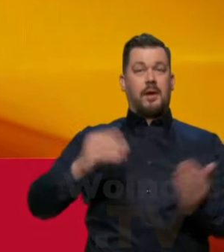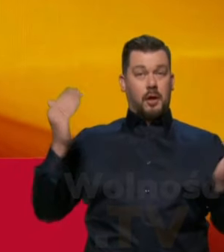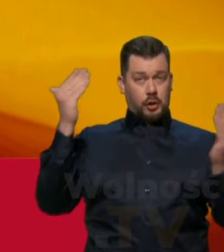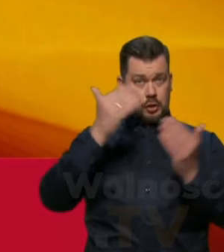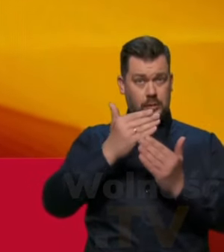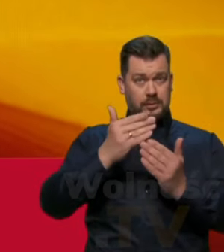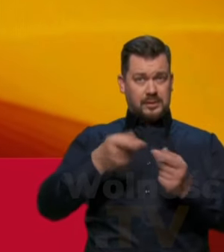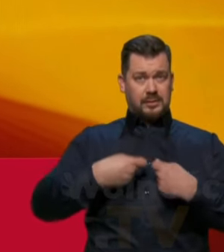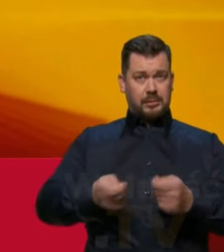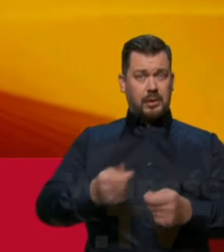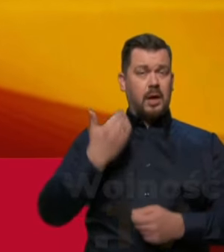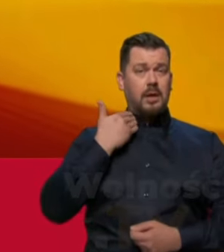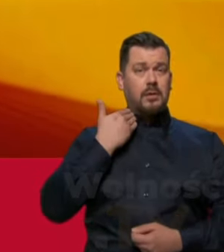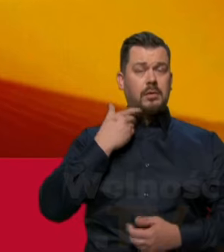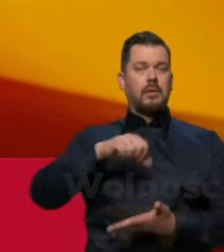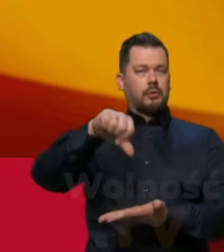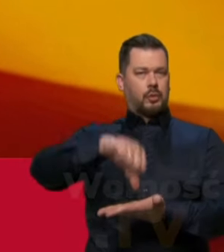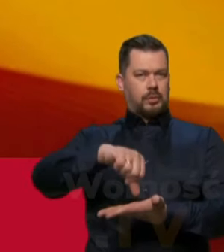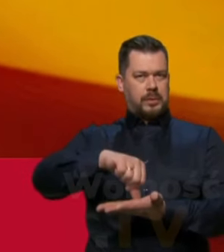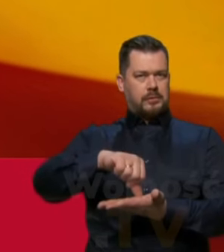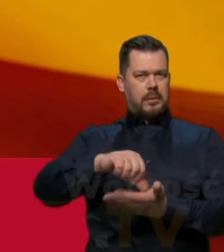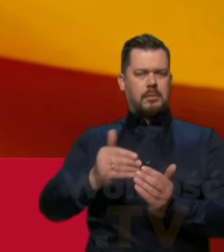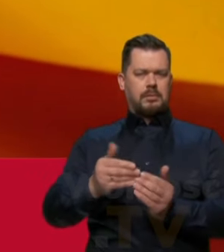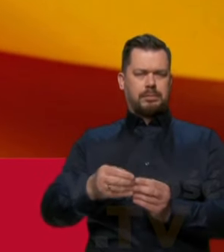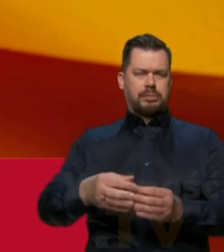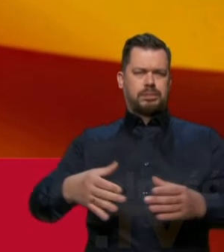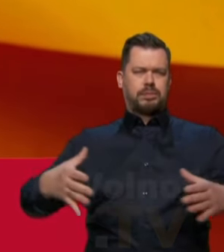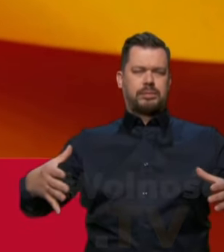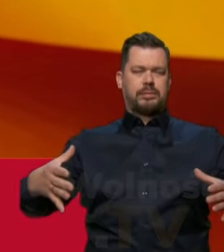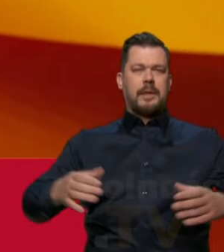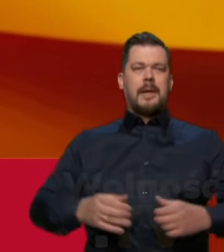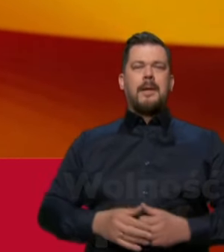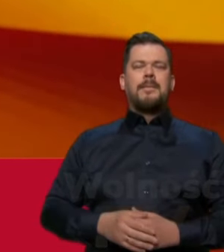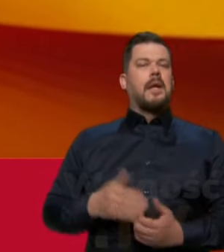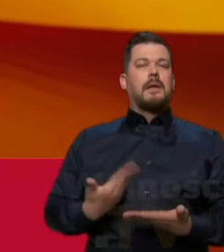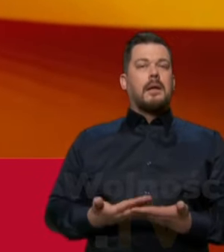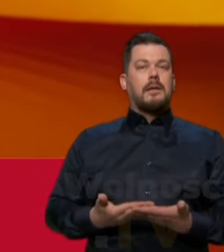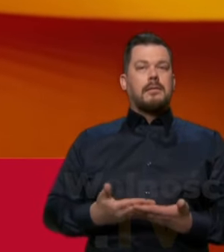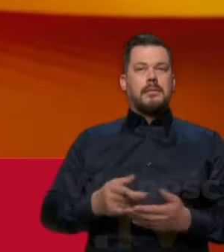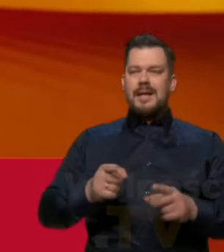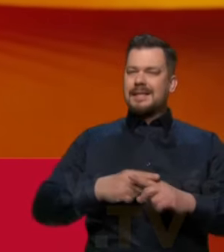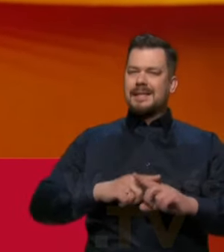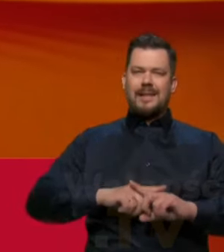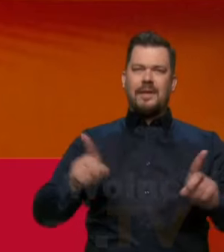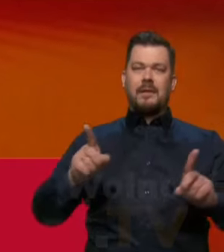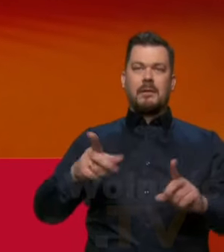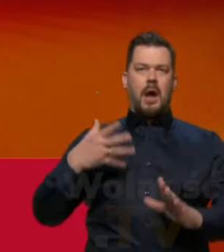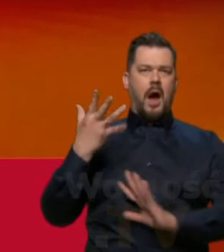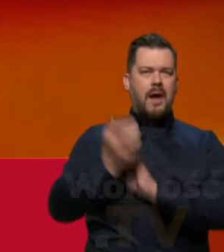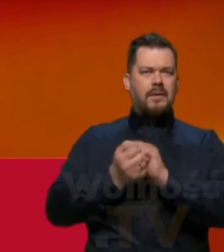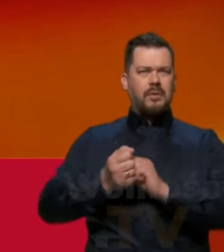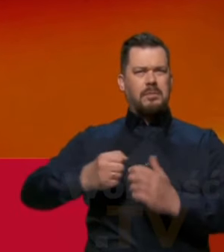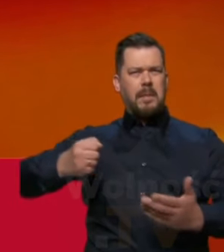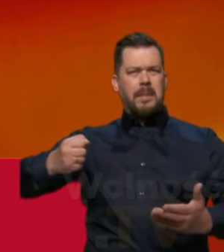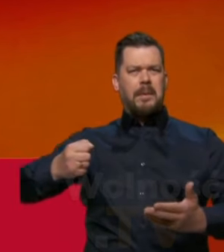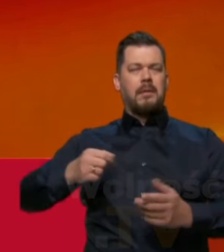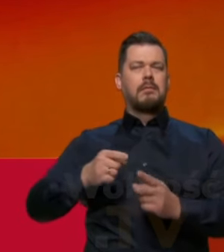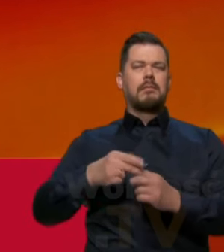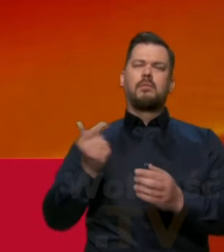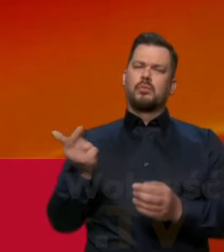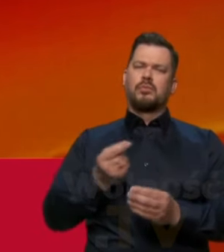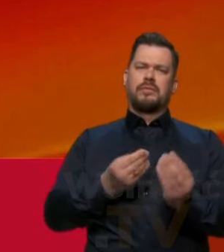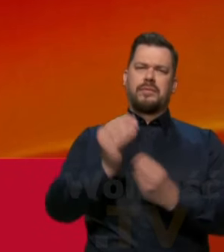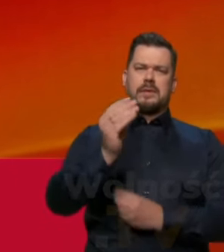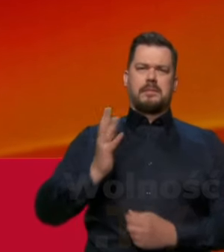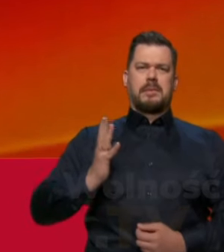sprzedaż alkoholu, na początku w Śródmieściu, potem w innych dzielnicach, po to, żeby zlikwidować burdy pod tymi sklepami, żeby zapewnić większe